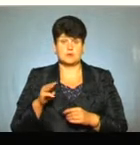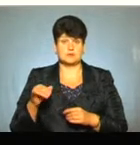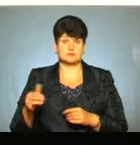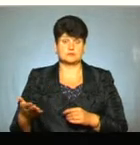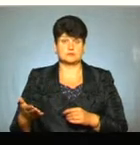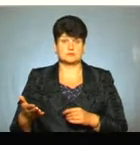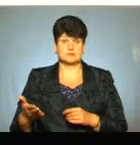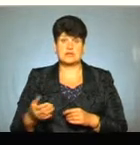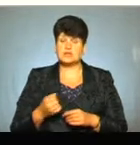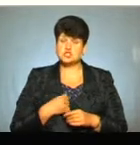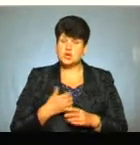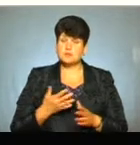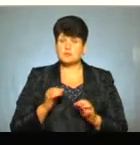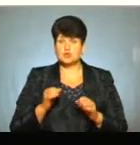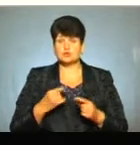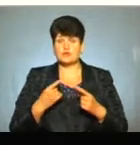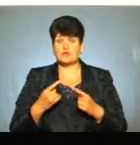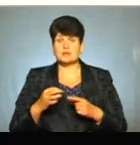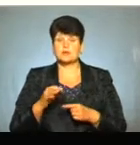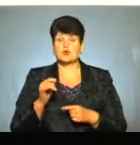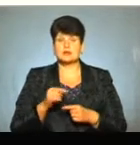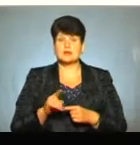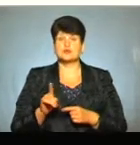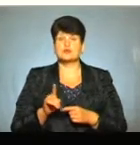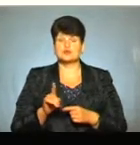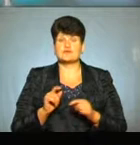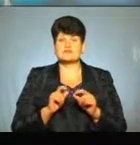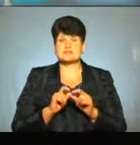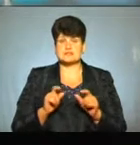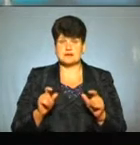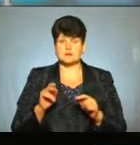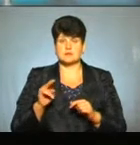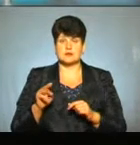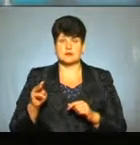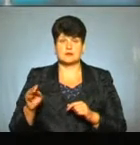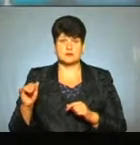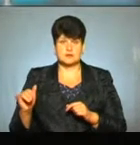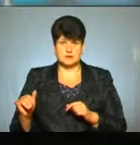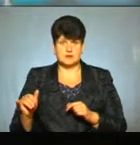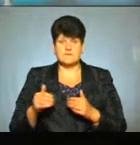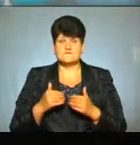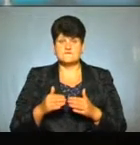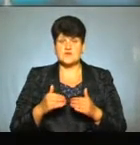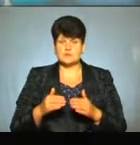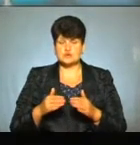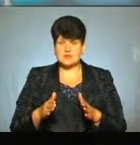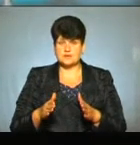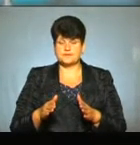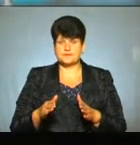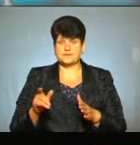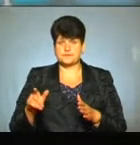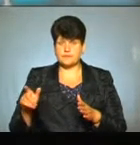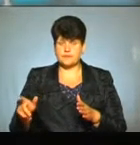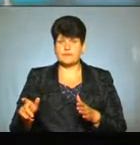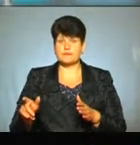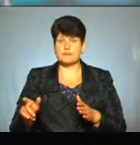професійну освіту. На жаль, ми можемо говорити і про те, що в закладах професійної освіти, випускаючи того чи